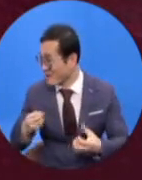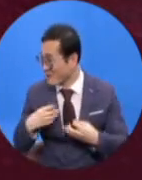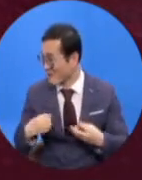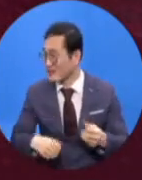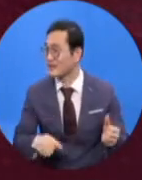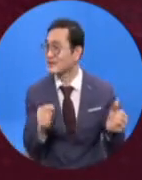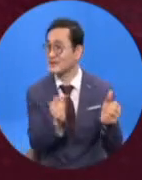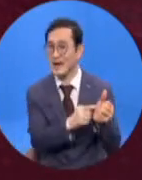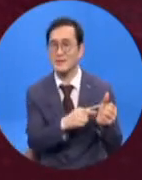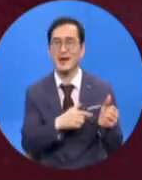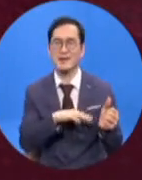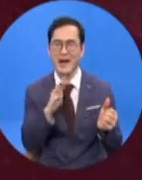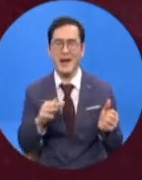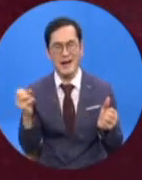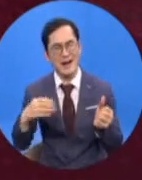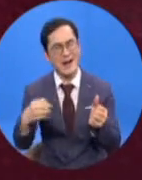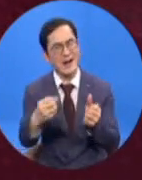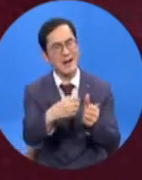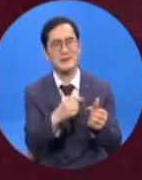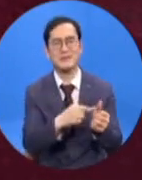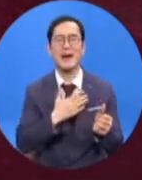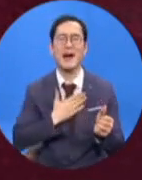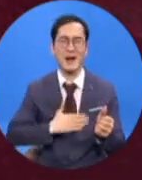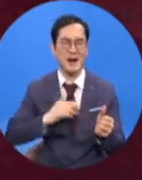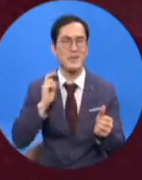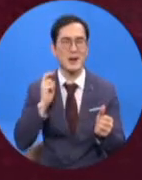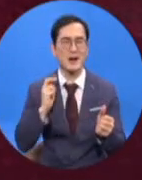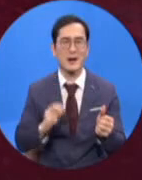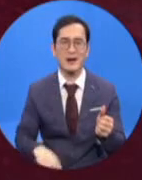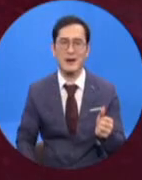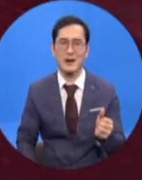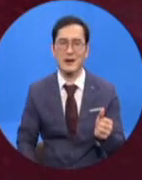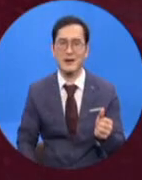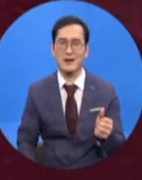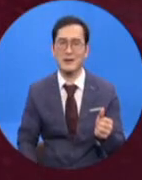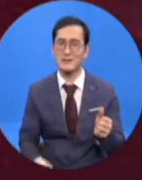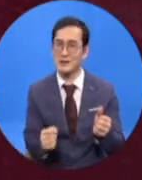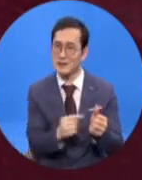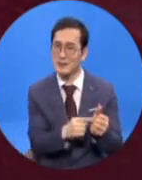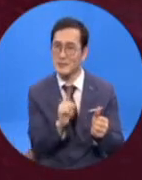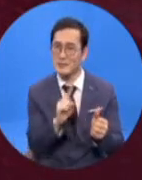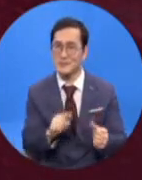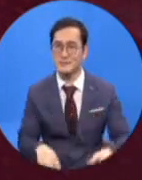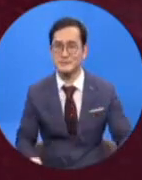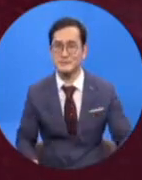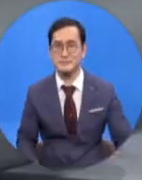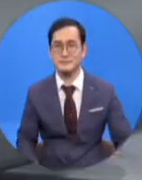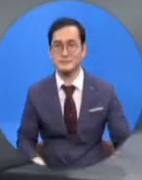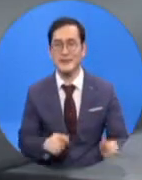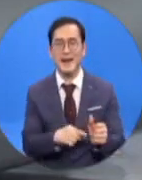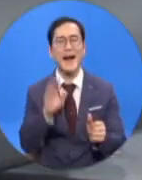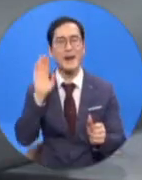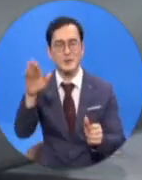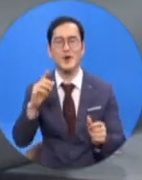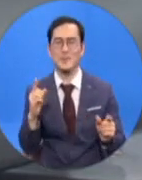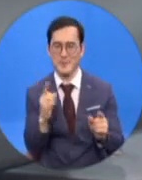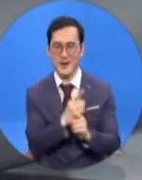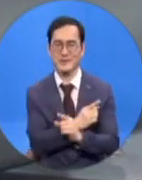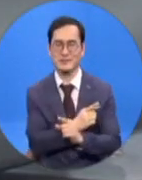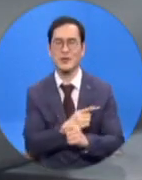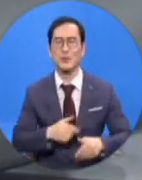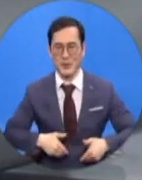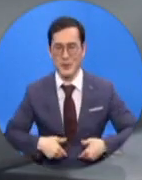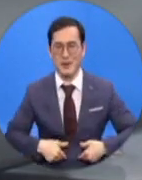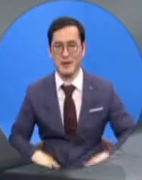것을 모를 이 없겠는데 이준석 대표 조금 뭐 바뀔 수 있을까 요즘 앞으로 4 바뀌어야 돼요 아 그래요 왜냐하면 지금 이 토로 대해서도